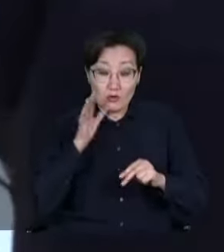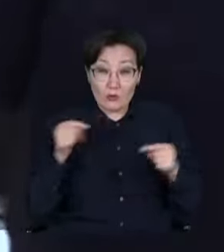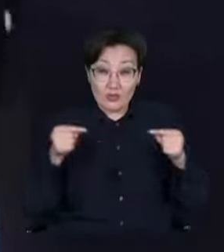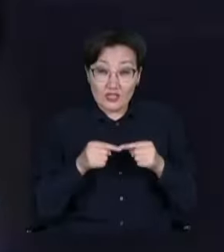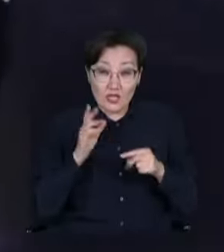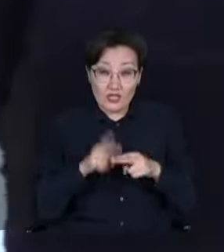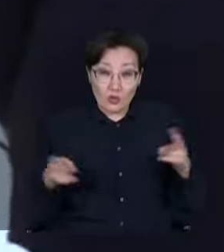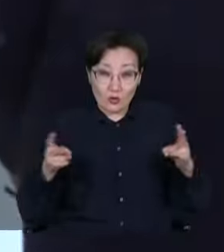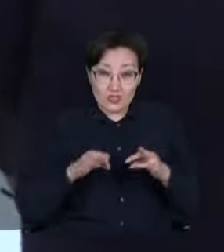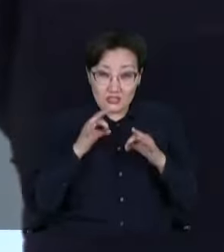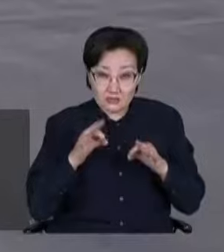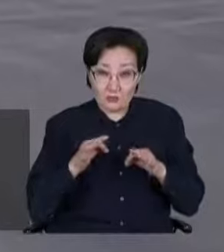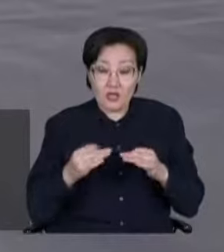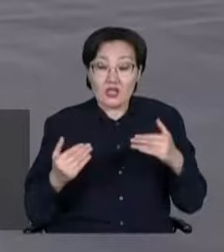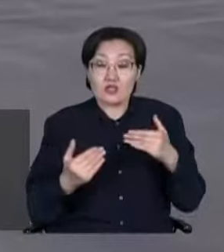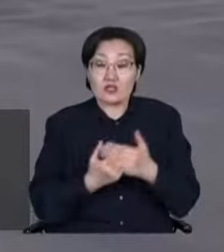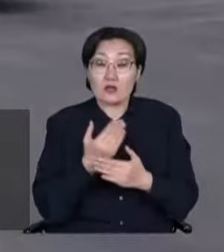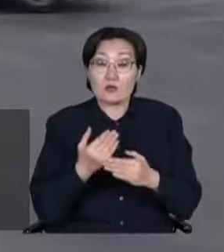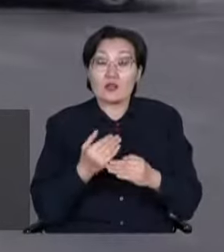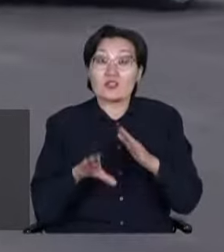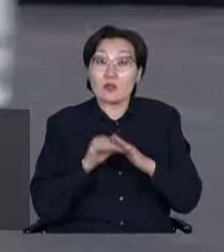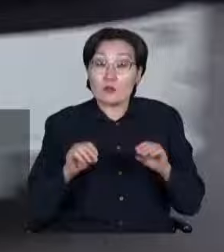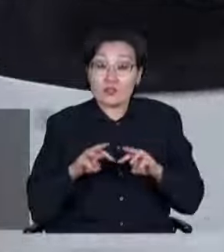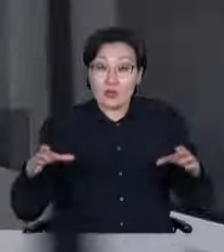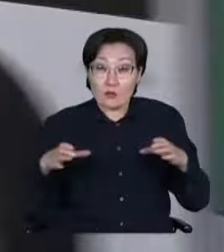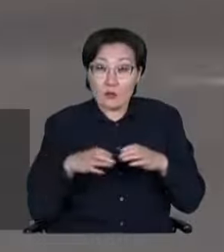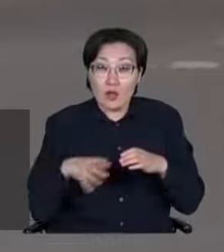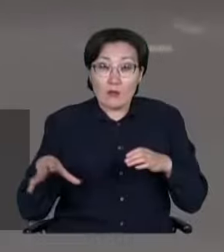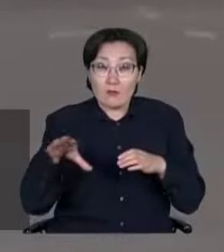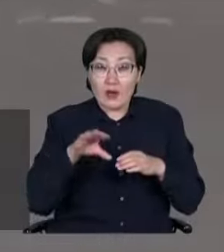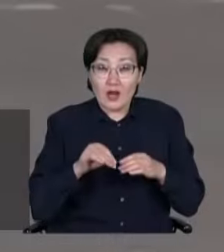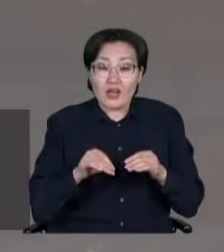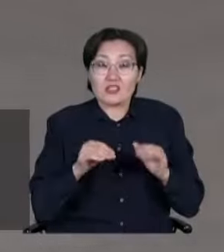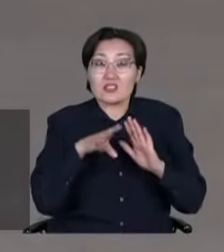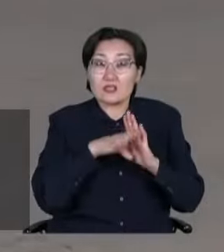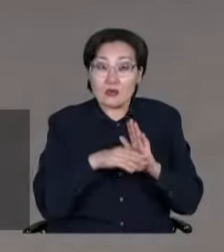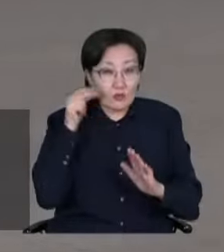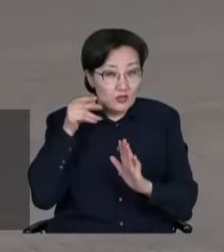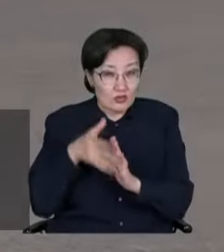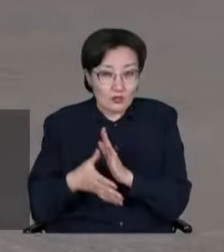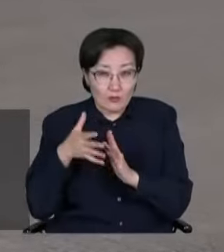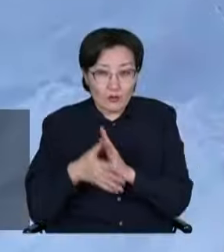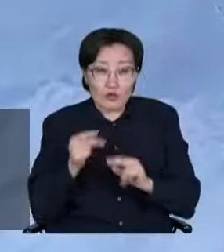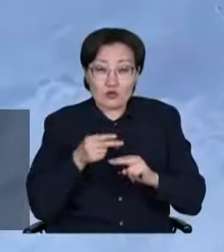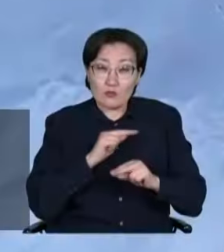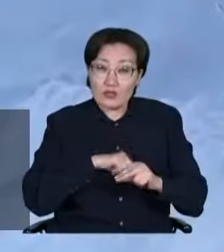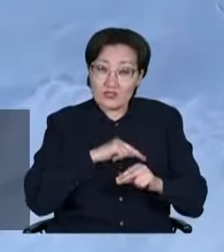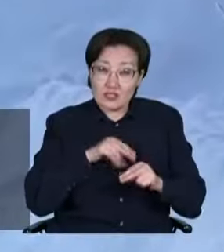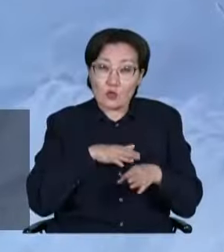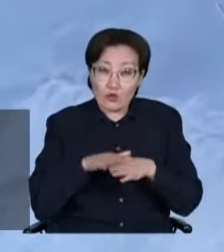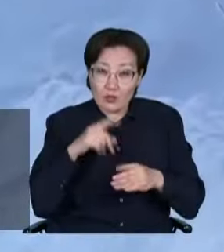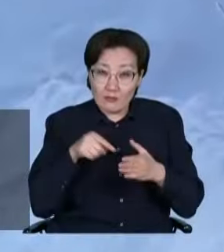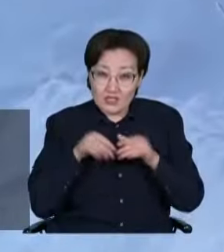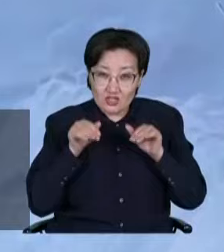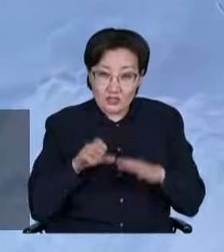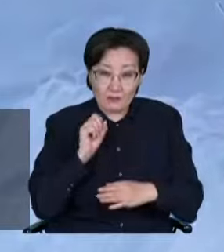аяқтау қажеттігін де айтты. Жаңа келген үкімет барлық амал тәсілді зерделеп қолға алсын деп пәрмен берді. Камшат Мұхамеджан,